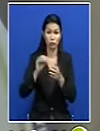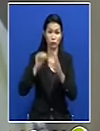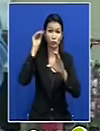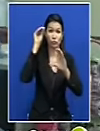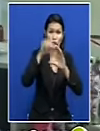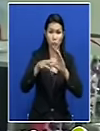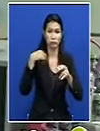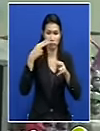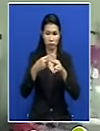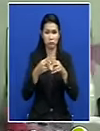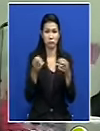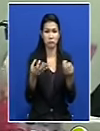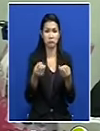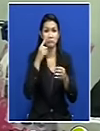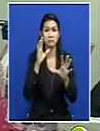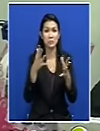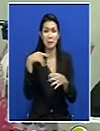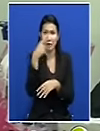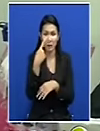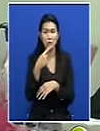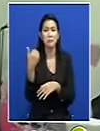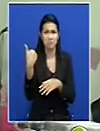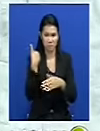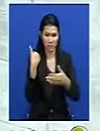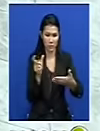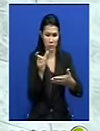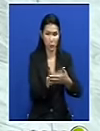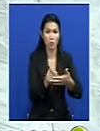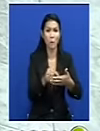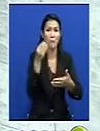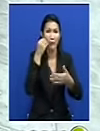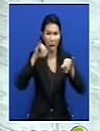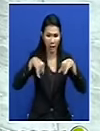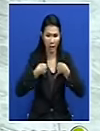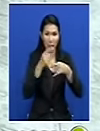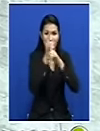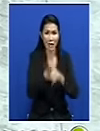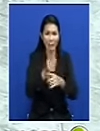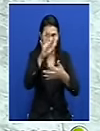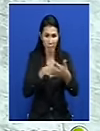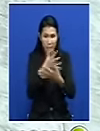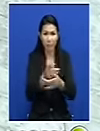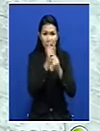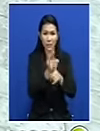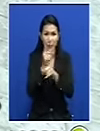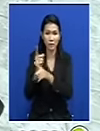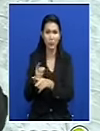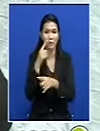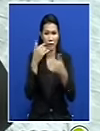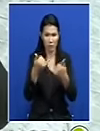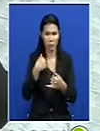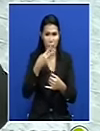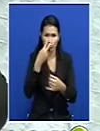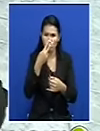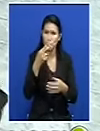งเขาไม่ได้ระบุชื่อว่าเป็นใครนะครับระบุแต่ว่านำส่งเจ้าของบ้านหมายเลขนี้หมายเลขนี้ดังนั้นจึงสั่งการให้ตรวจสอบ